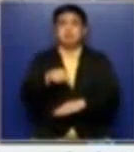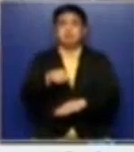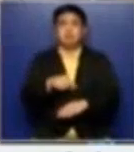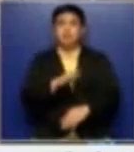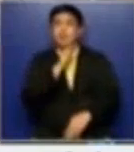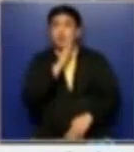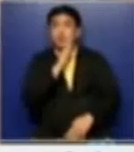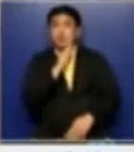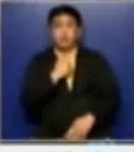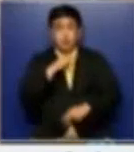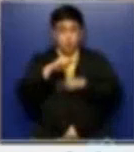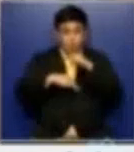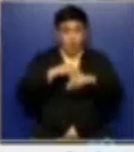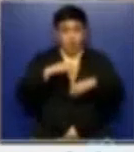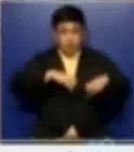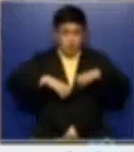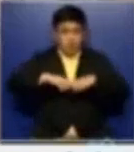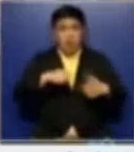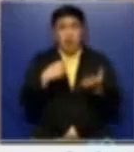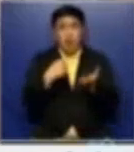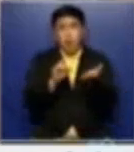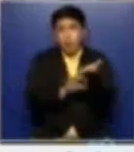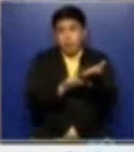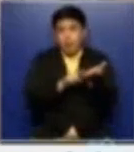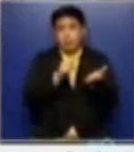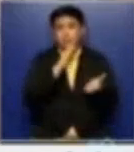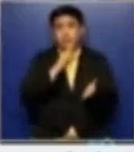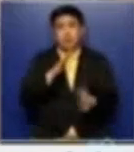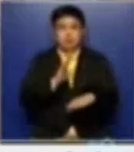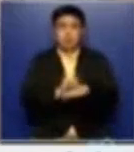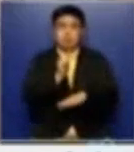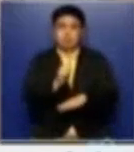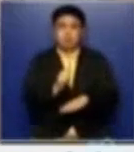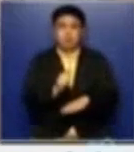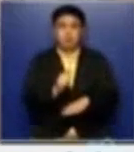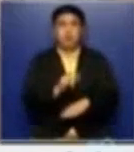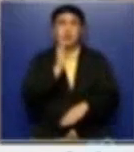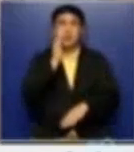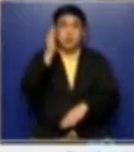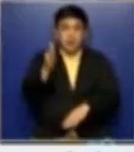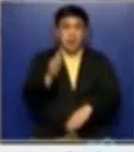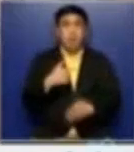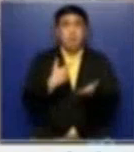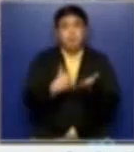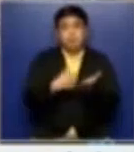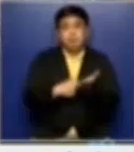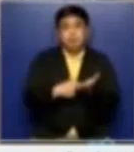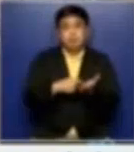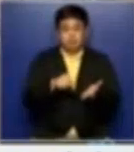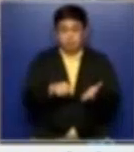ครับท่านนายกท่านเป็นมืออาชีพต่อไปนี้รับประกันด้วยผลง